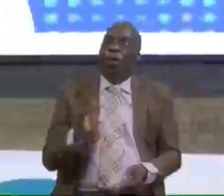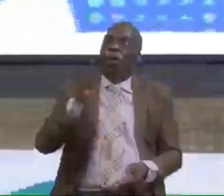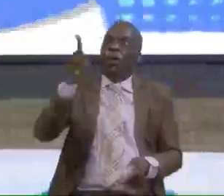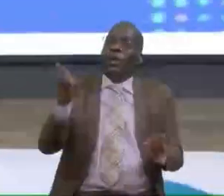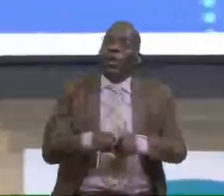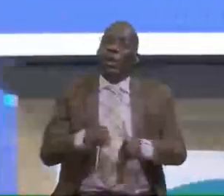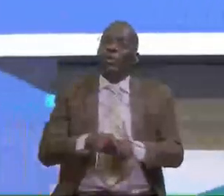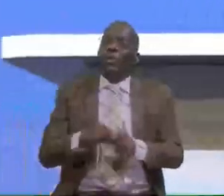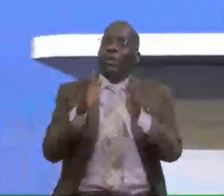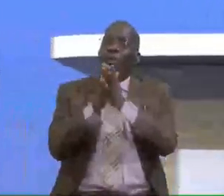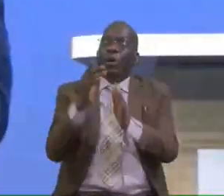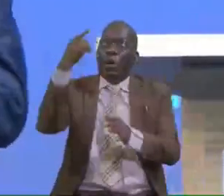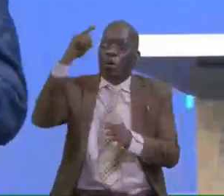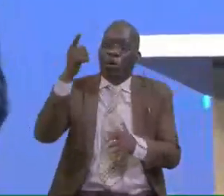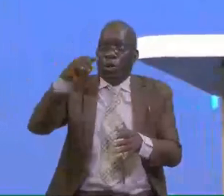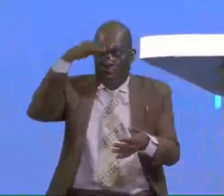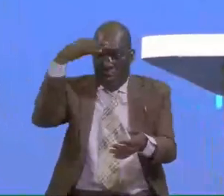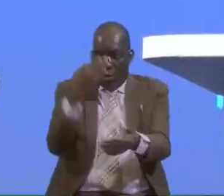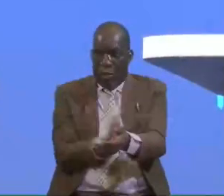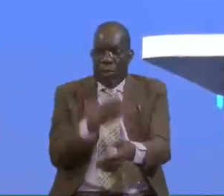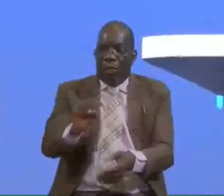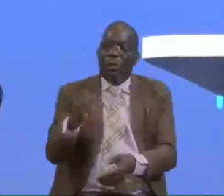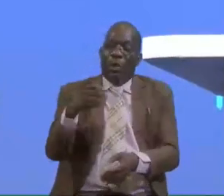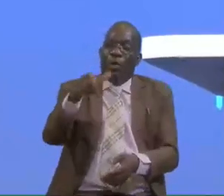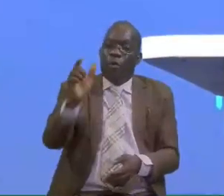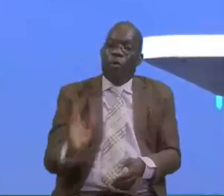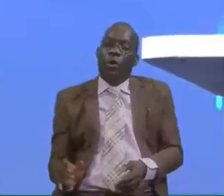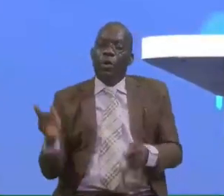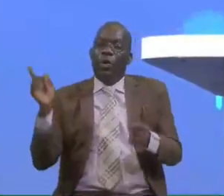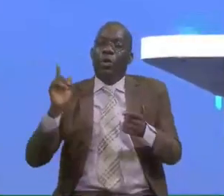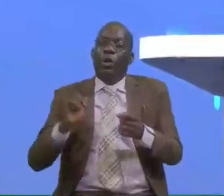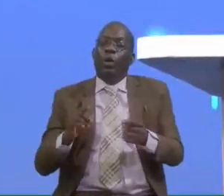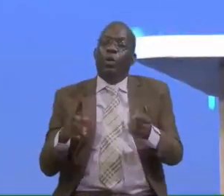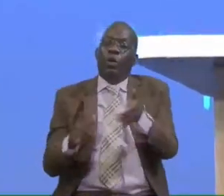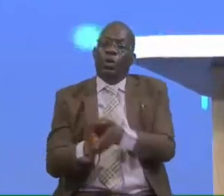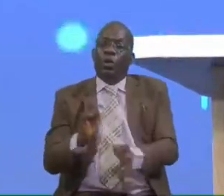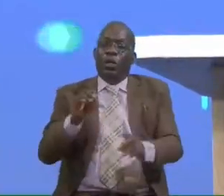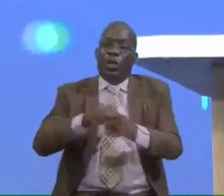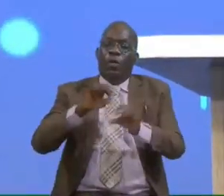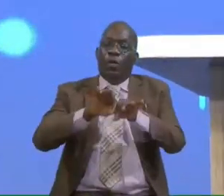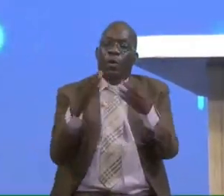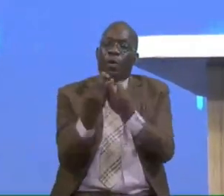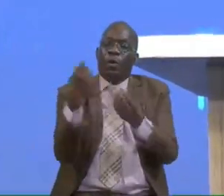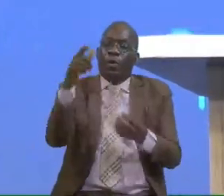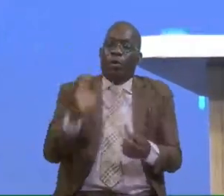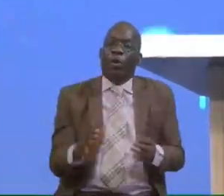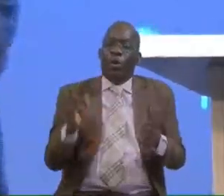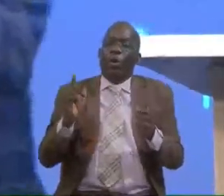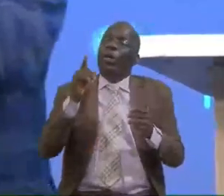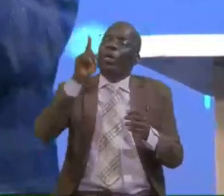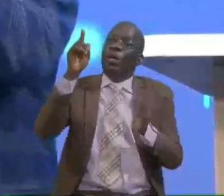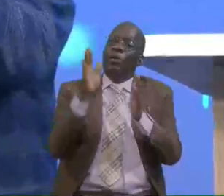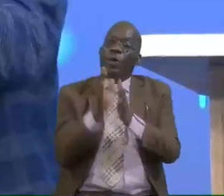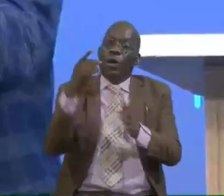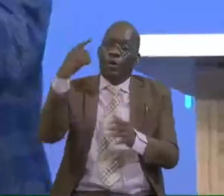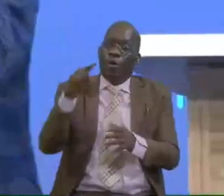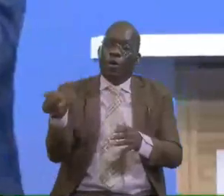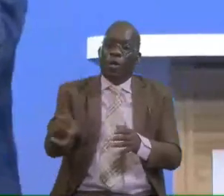de Dieu, ceux qui sont déjà dans la famille de Dieu. Il prie pour leur sanctification. Il